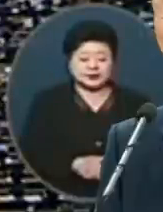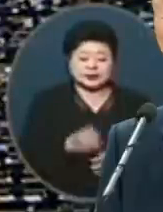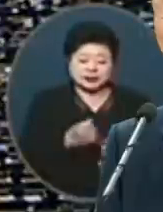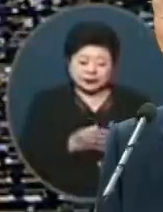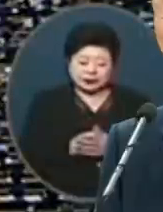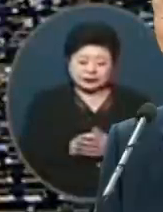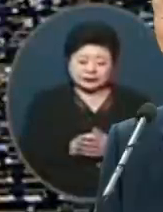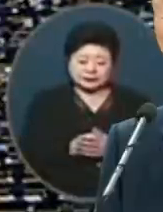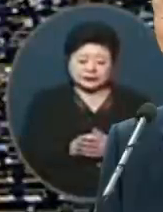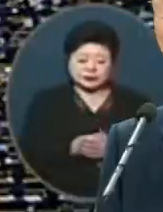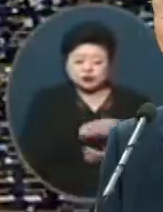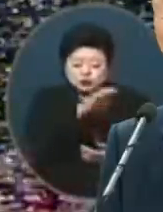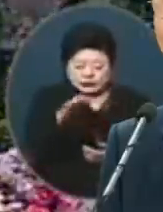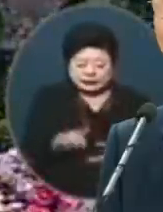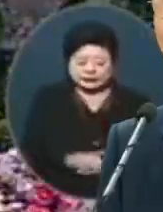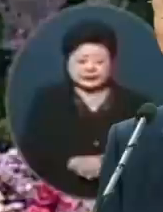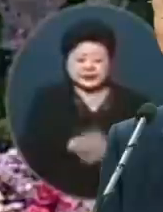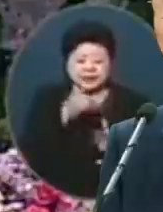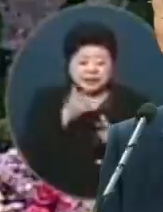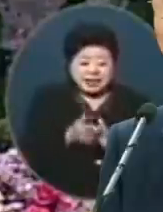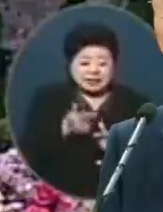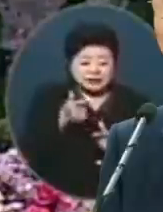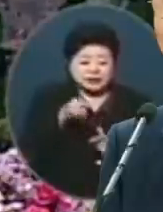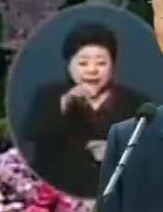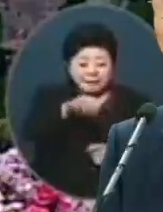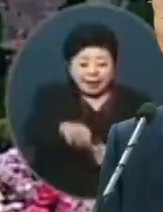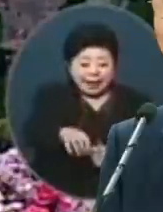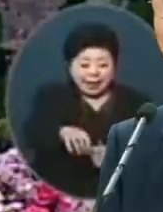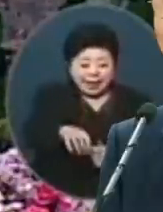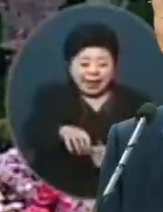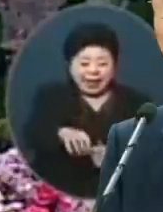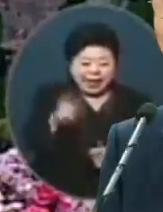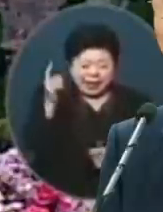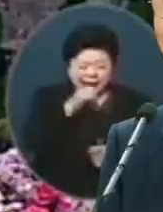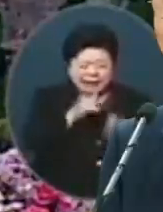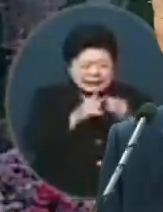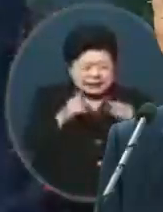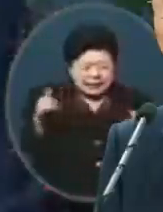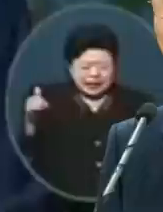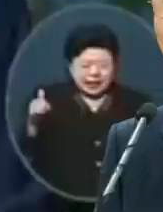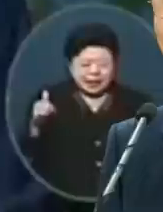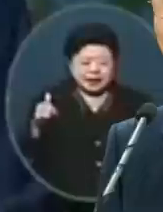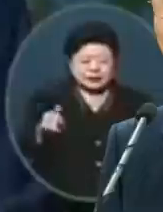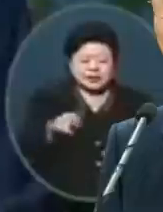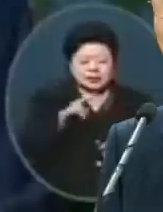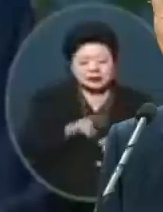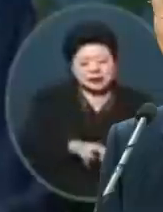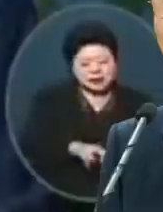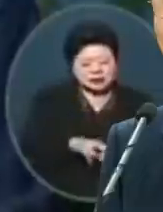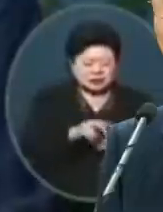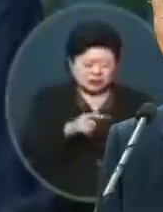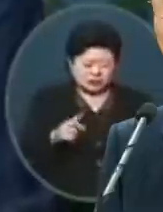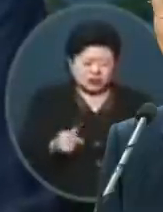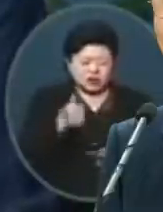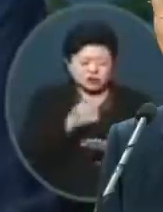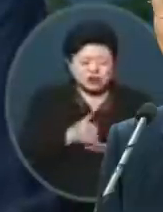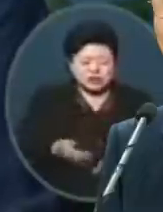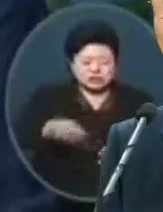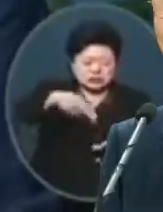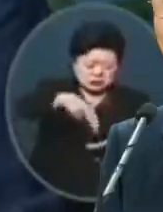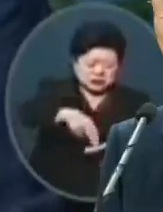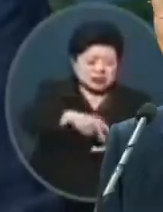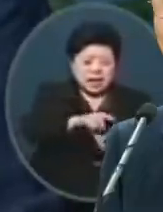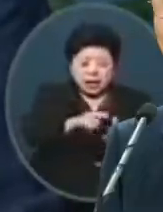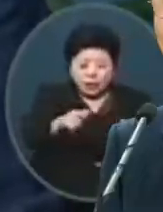그러므로 우리는 예수님 앞에서 악한 자의 자리에 앉지 아니하고 죄인의 길에 서지